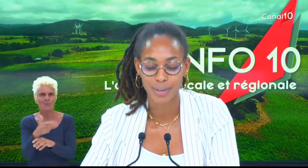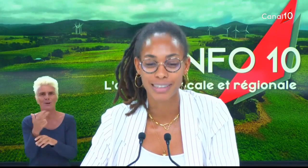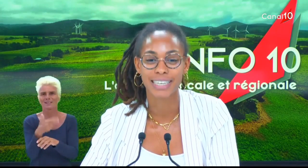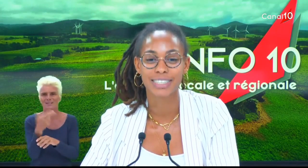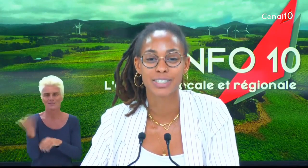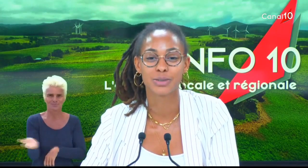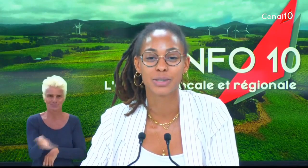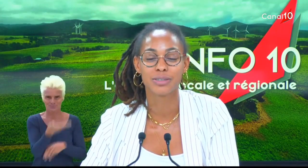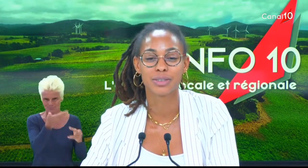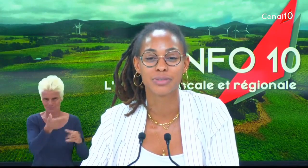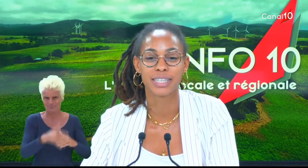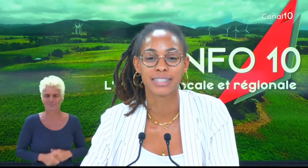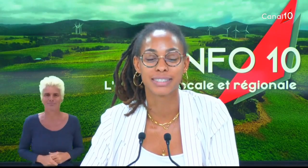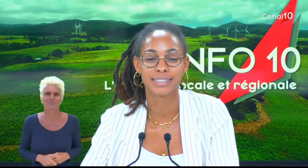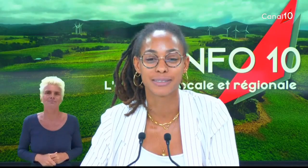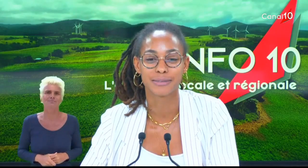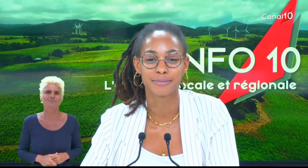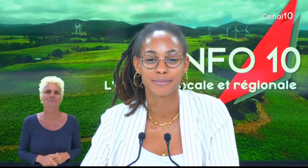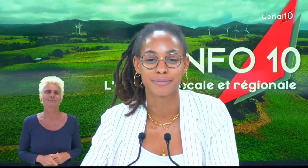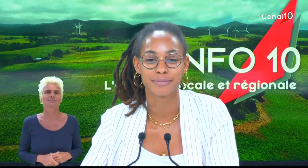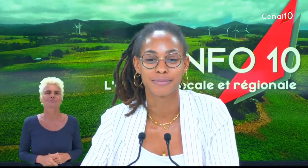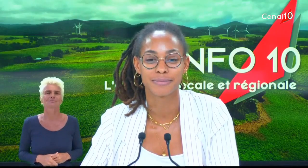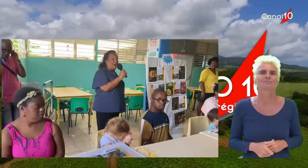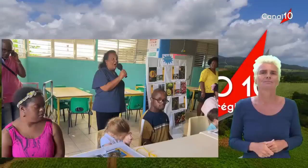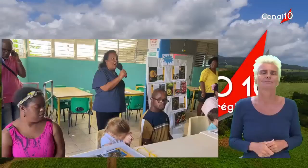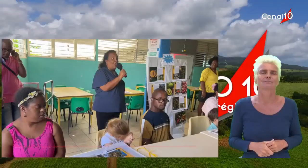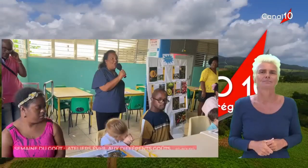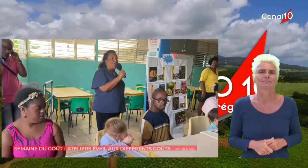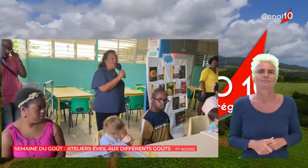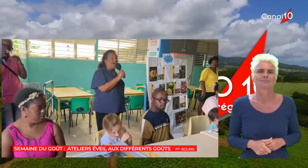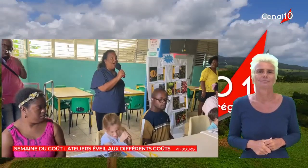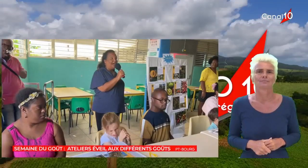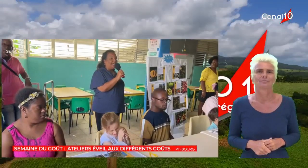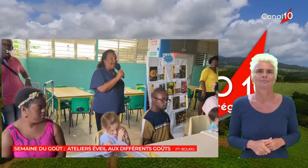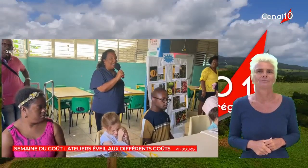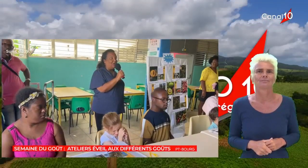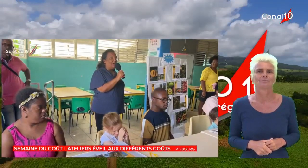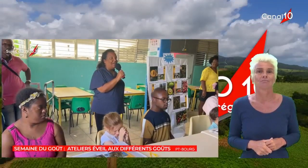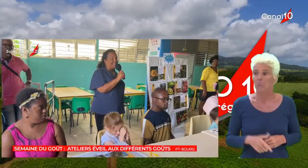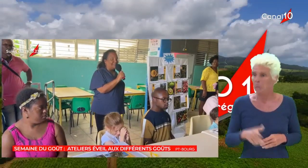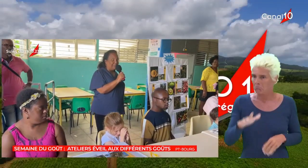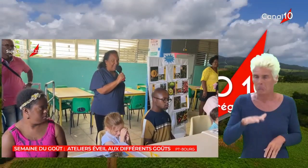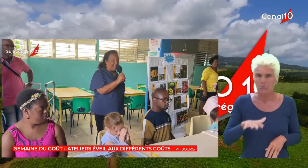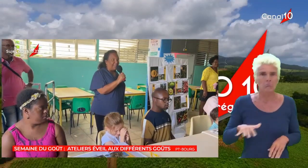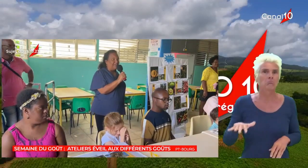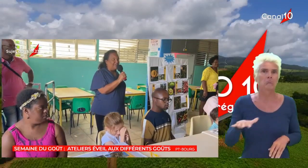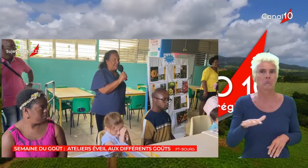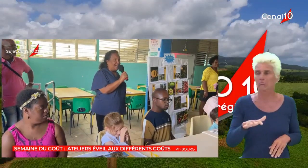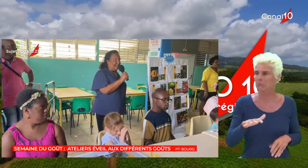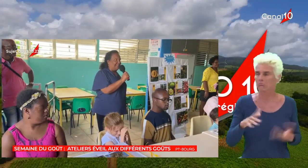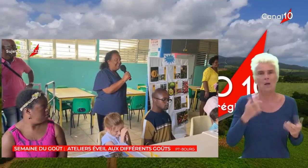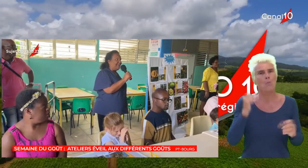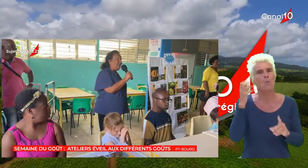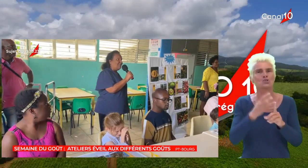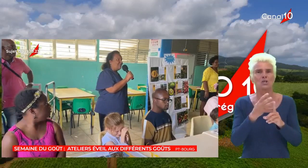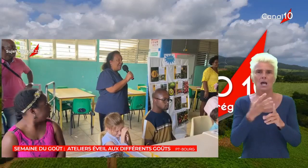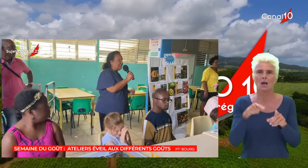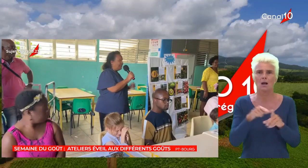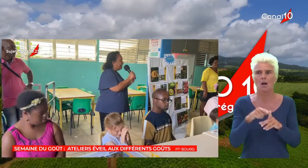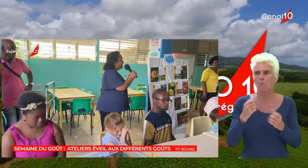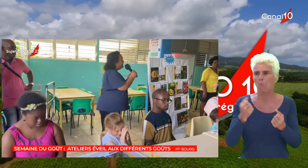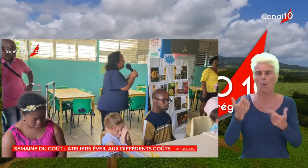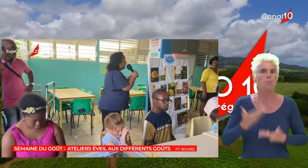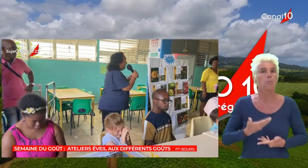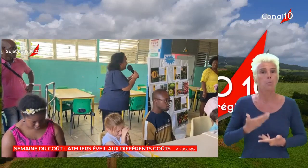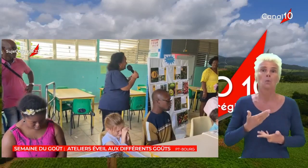un reportage d'Olivier Félix nous avons répondu très favorablement à ce projet que nous a proposé